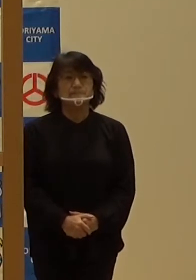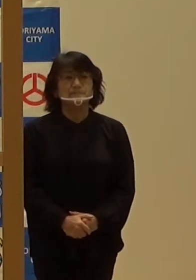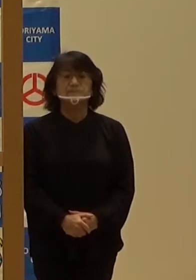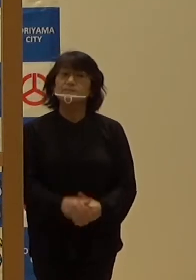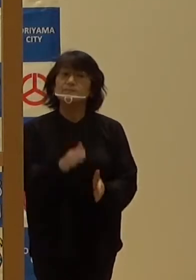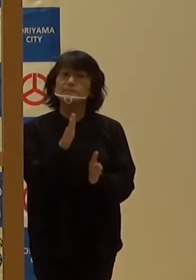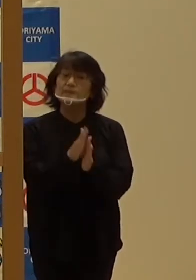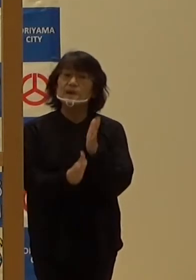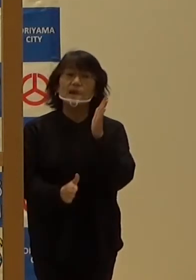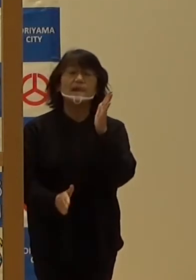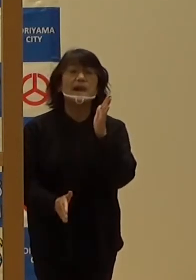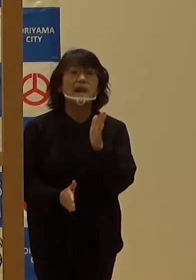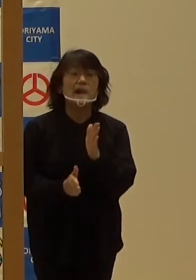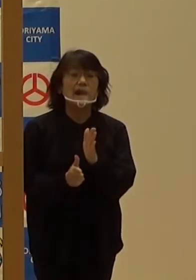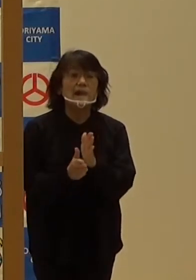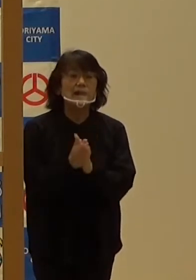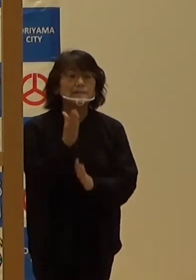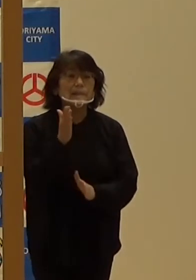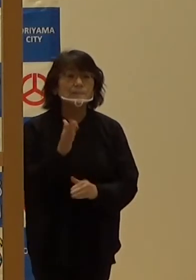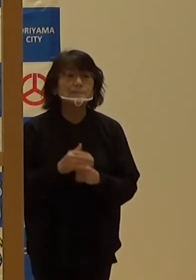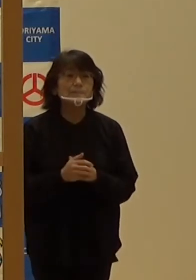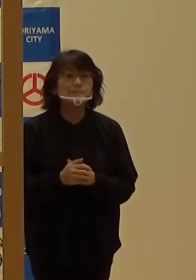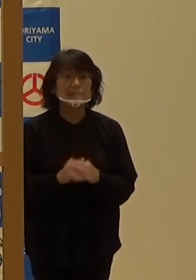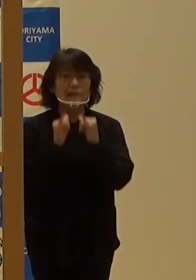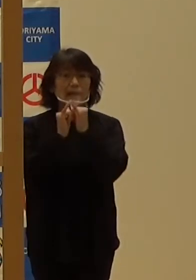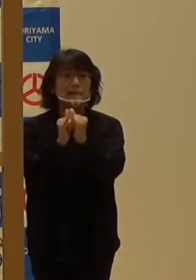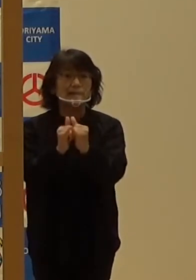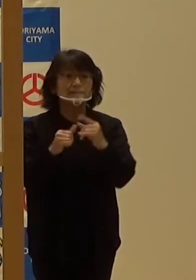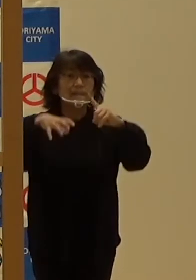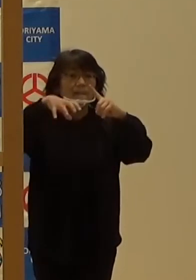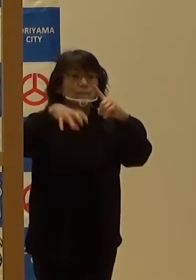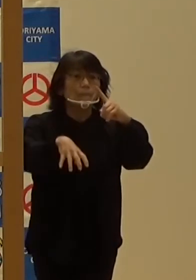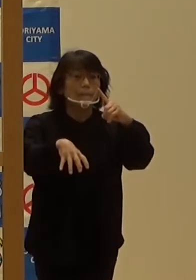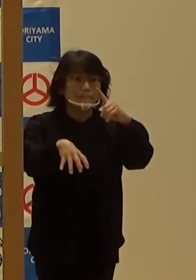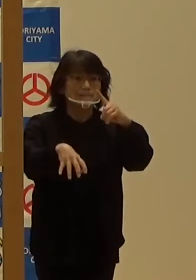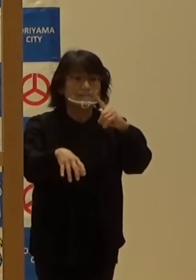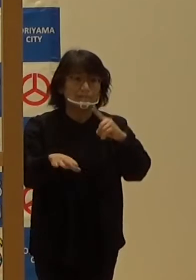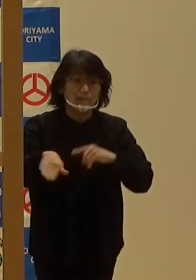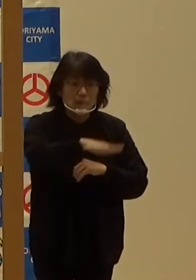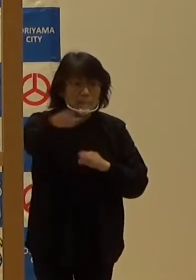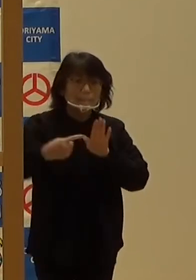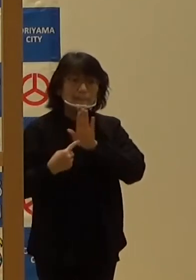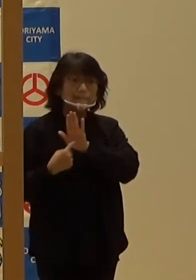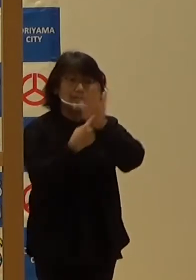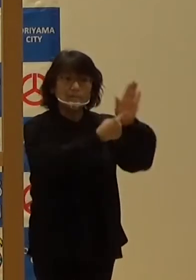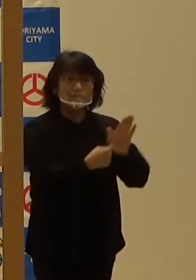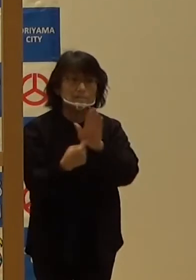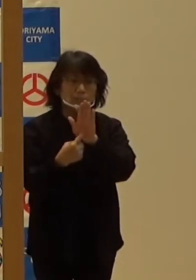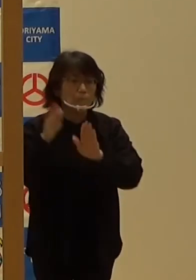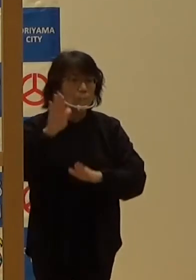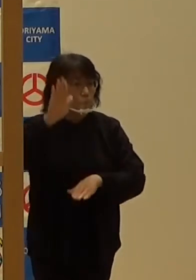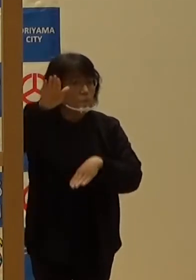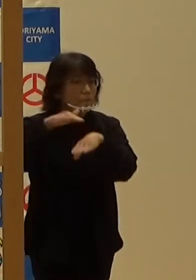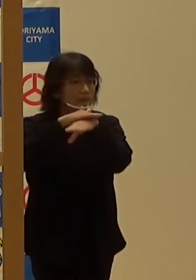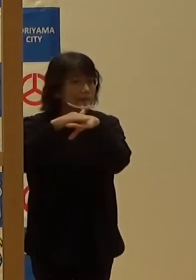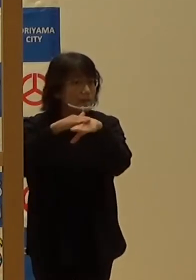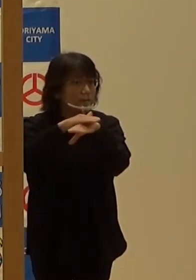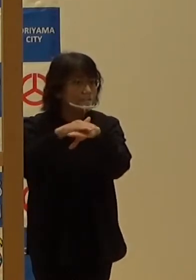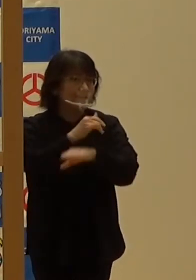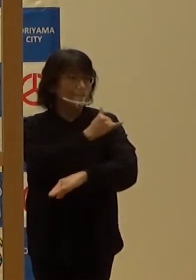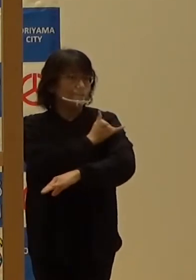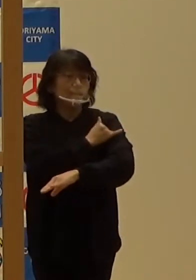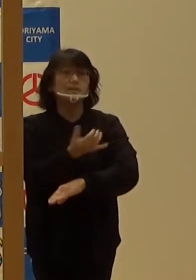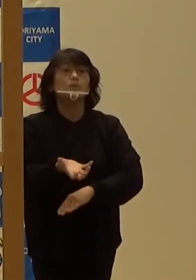めてその冒頭に開成山公園は地域の交流のシンボルで、これからの街づくりで重要な役割を果たすとおっしゃっていたん